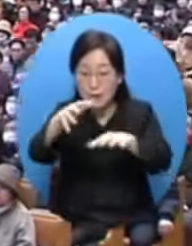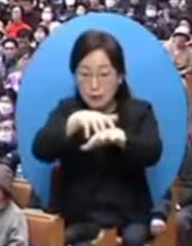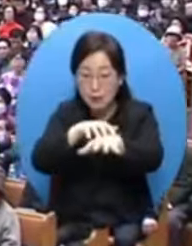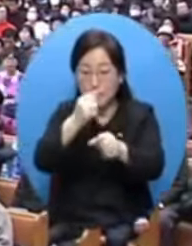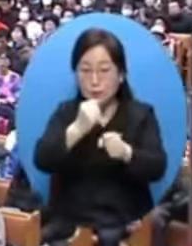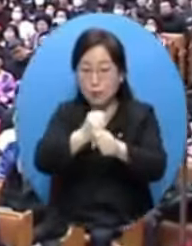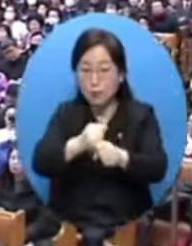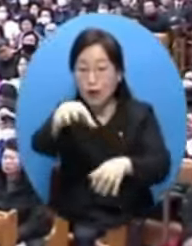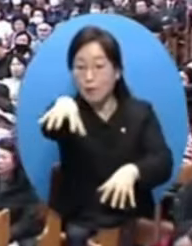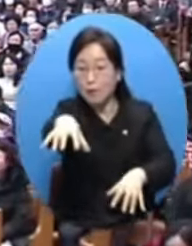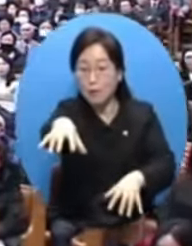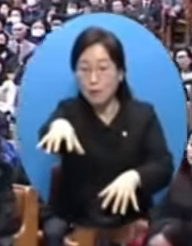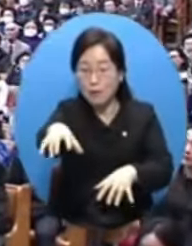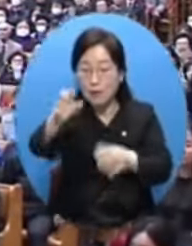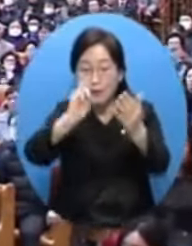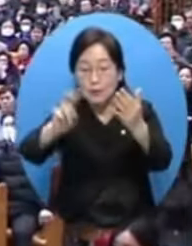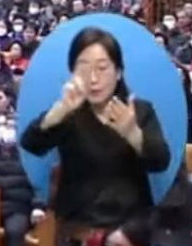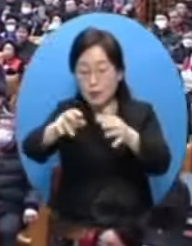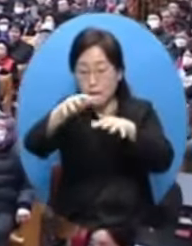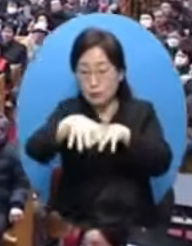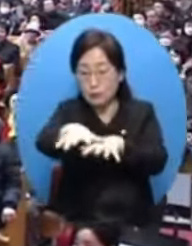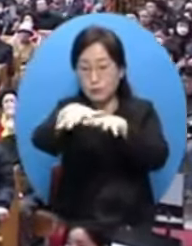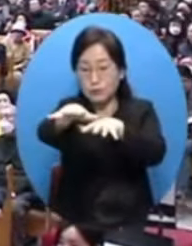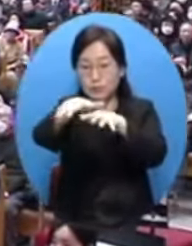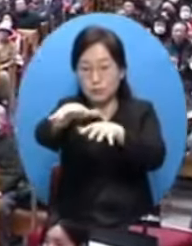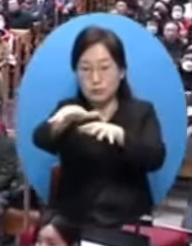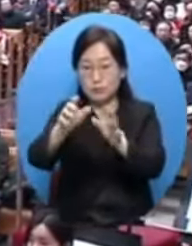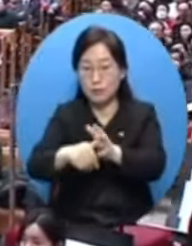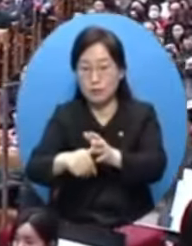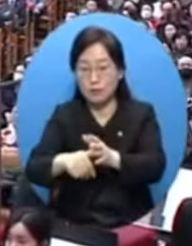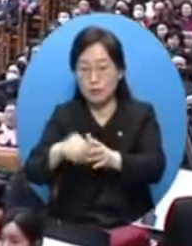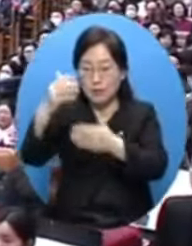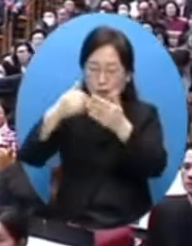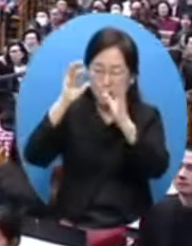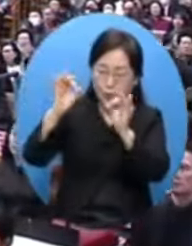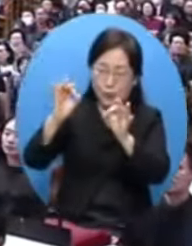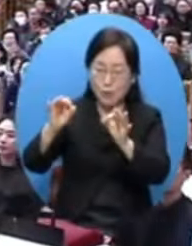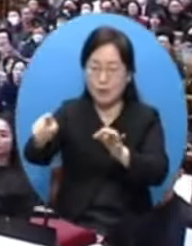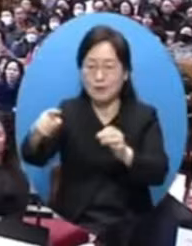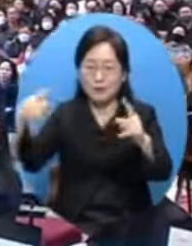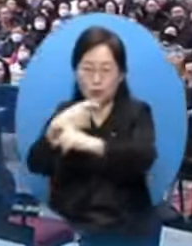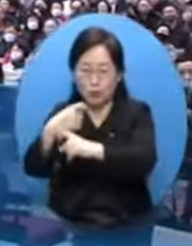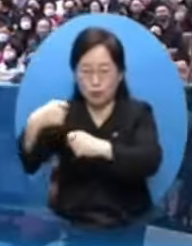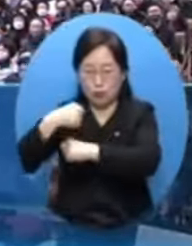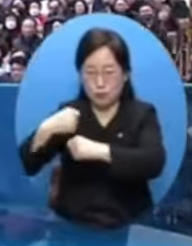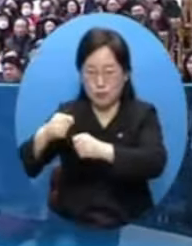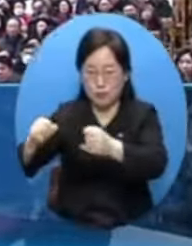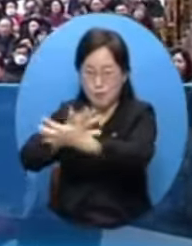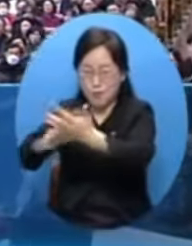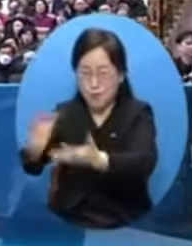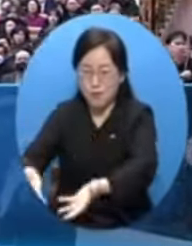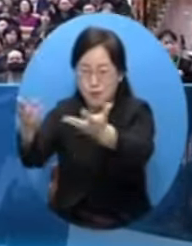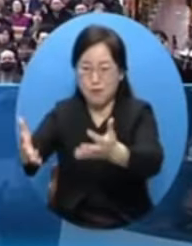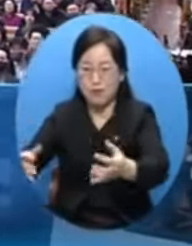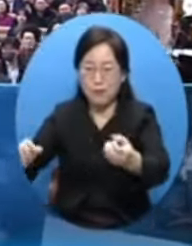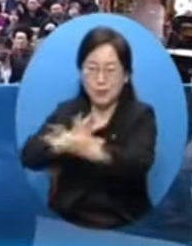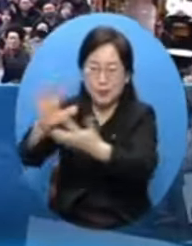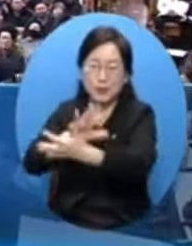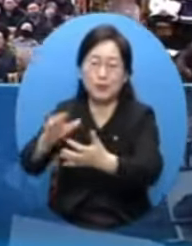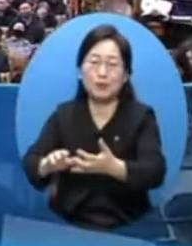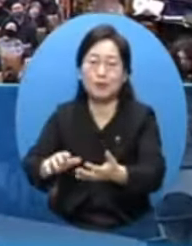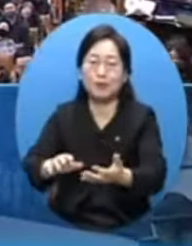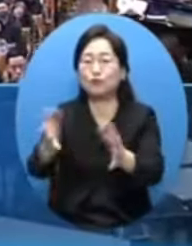때 하나님이 역사하셨습니다 하나님의 그 조권의지 뒤흔드는 것입니다 성경대 20장 22절 이하에 이렇게 말씀이 되어